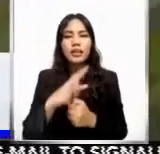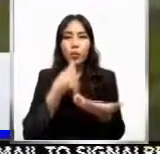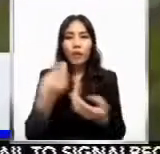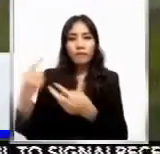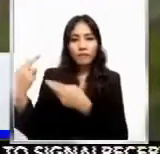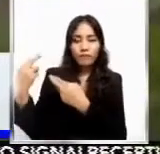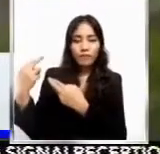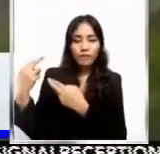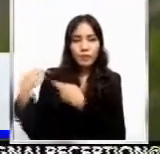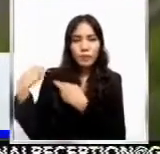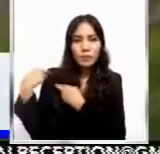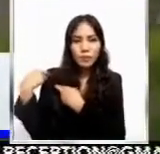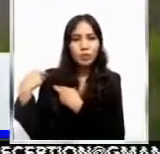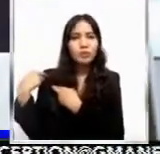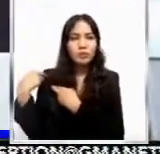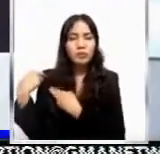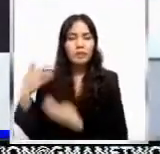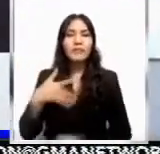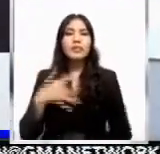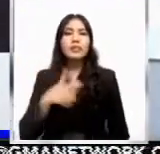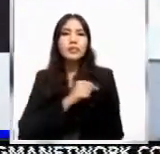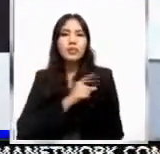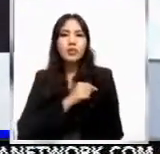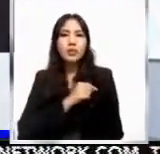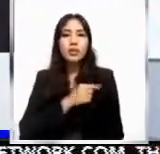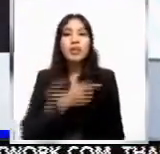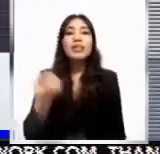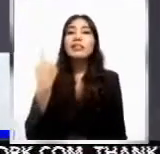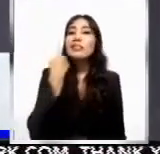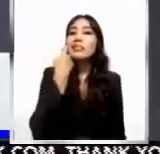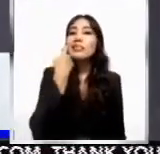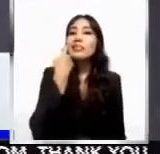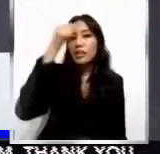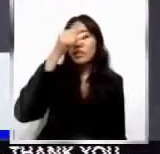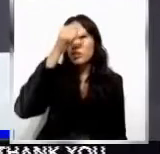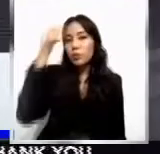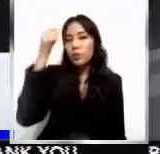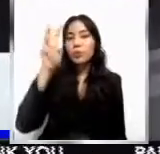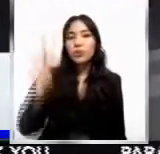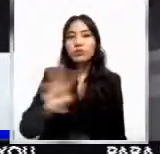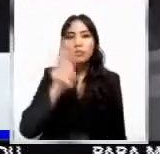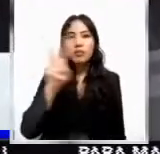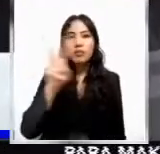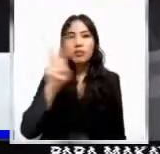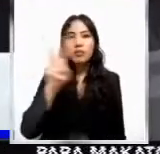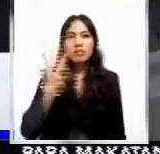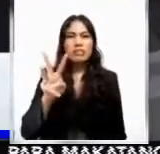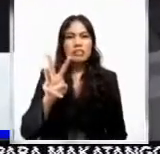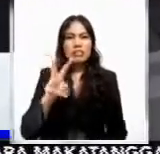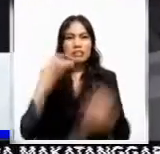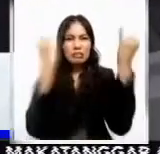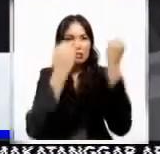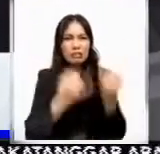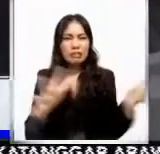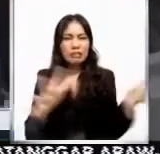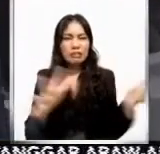Wednesday lang, pinugutan at sinira din ang ilang imahen sa kapilya ng San Isidro Labrador